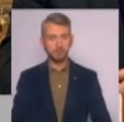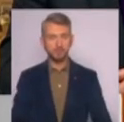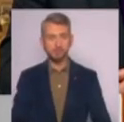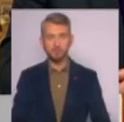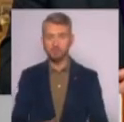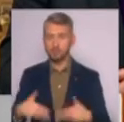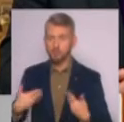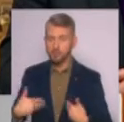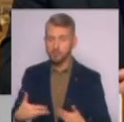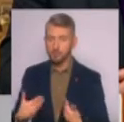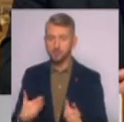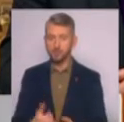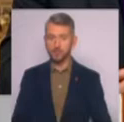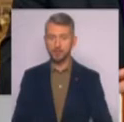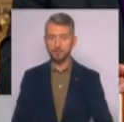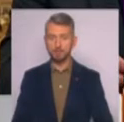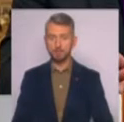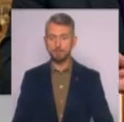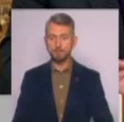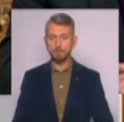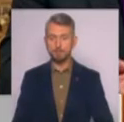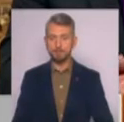Доброго дня, слухаємо вас.